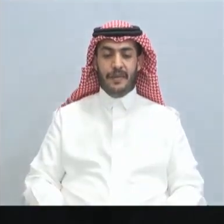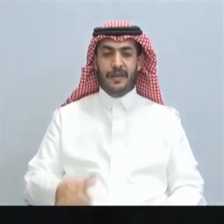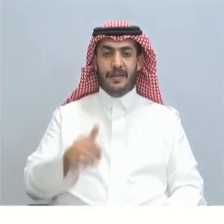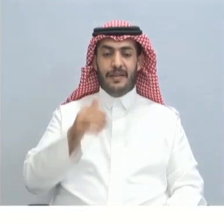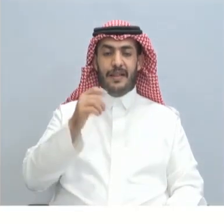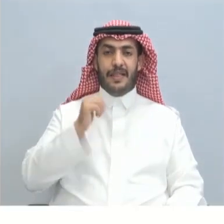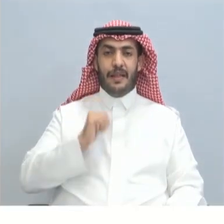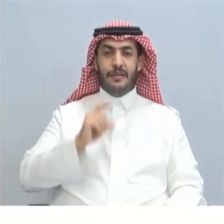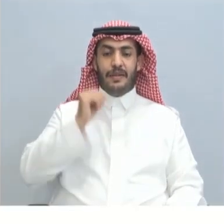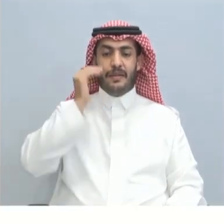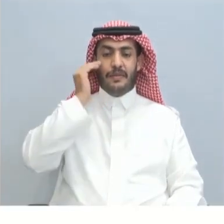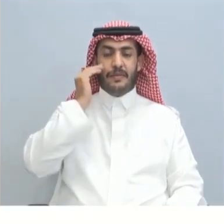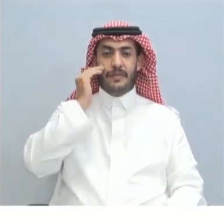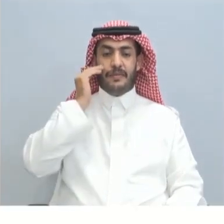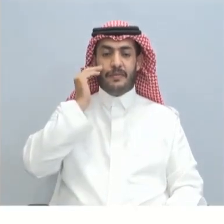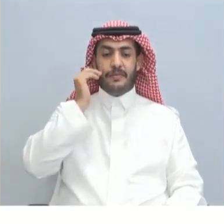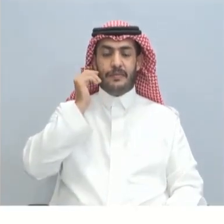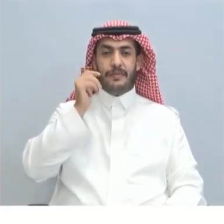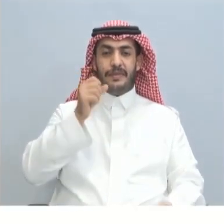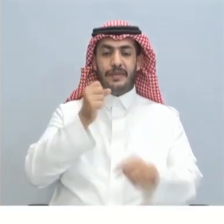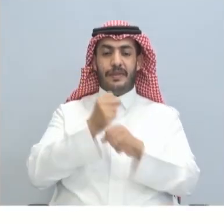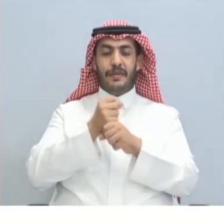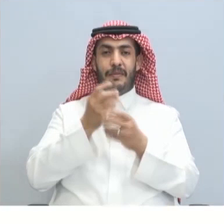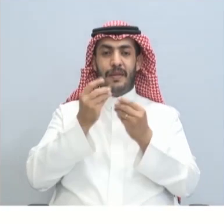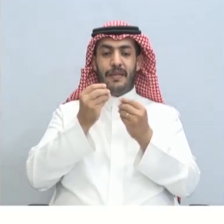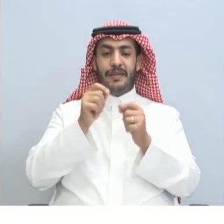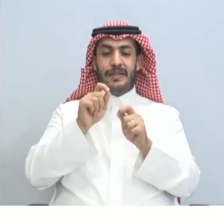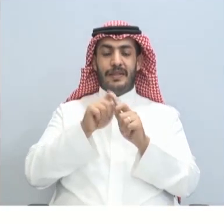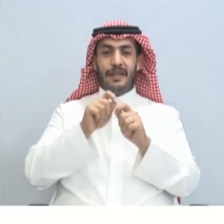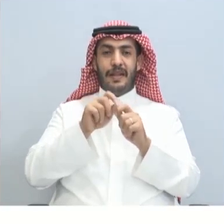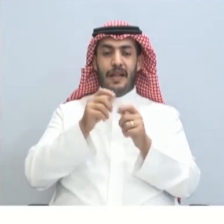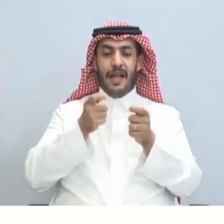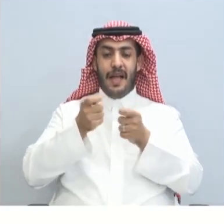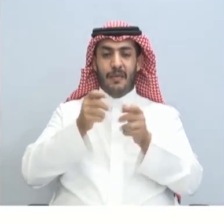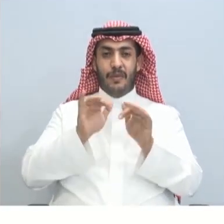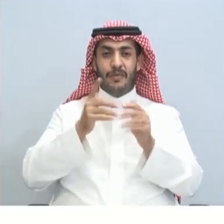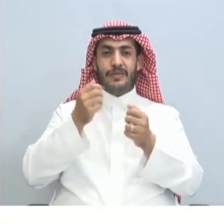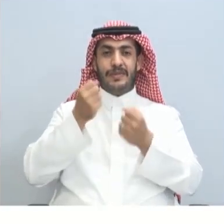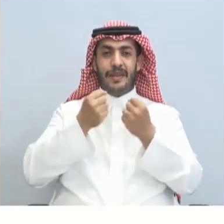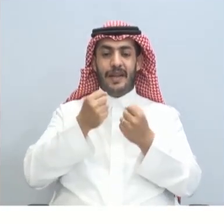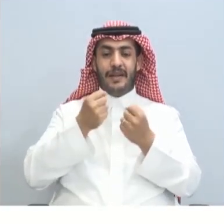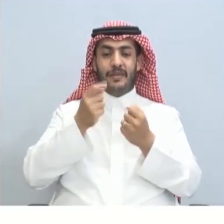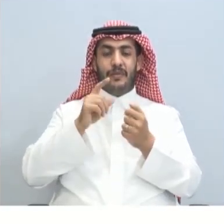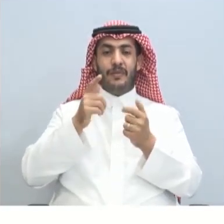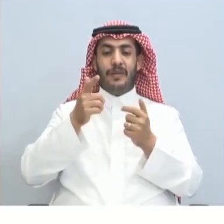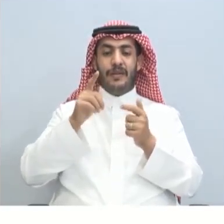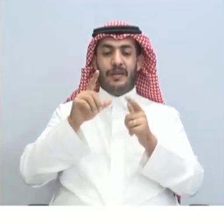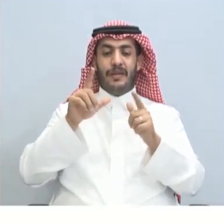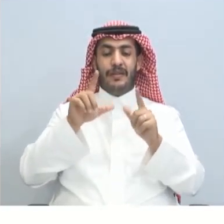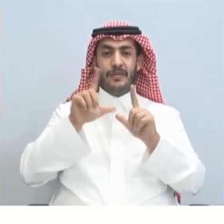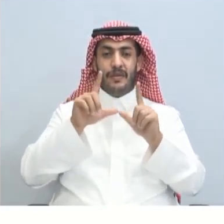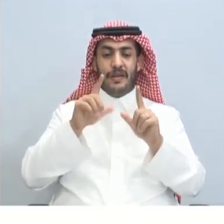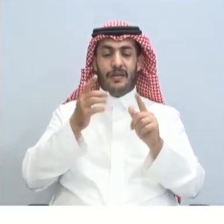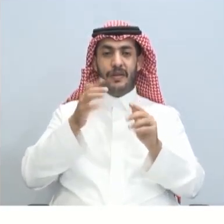الجزء عزيزي الطالب عزيزه الطالبه تستعمل المعادن في صناعه الحواسيب والسيارات وكذلك